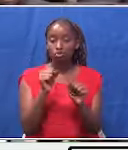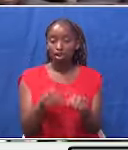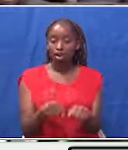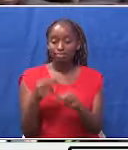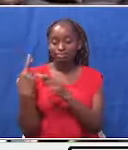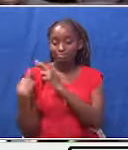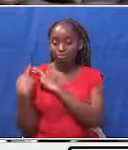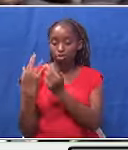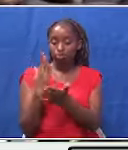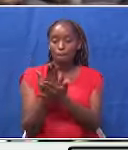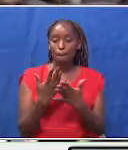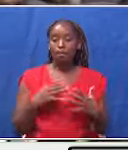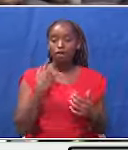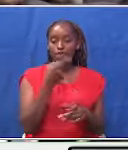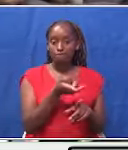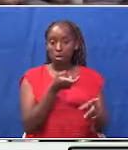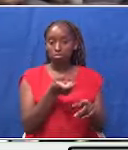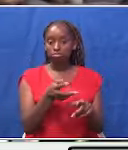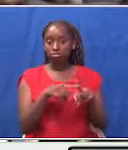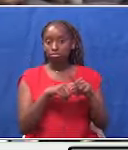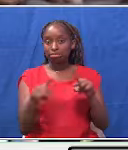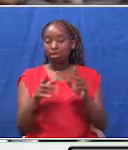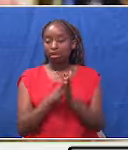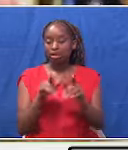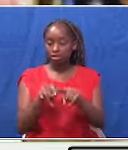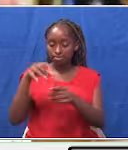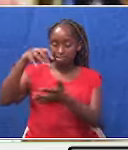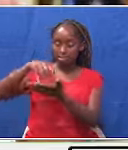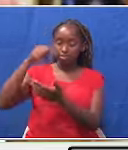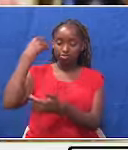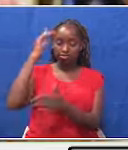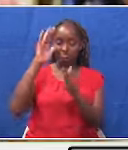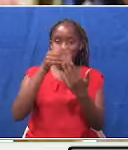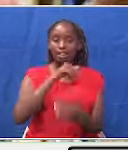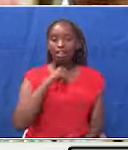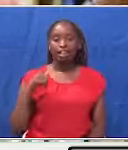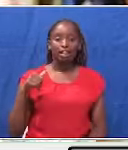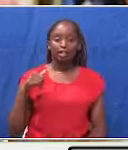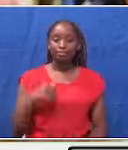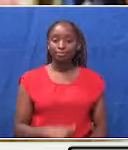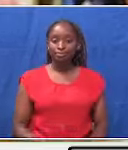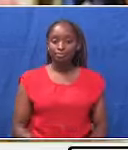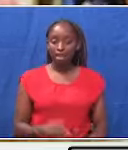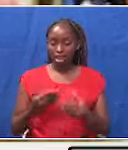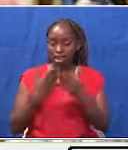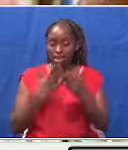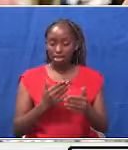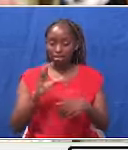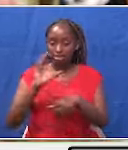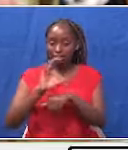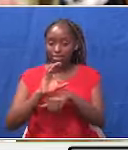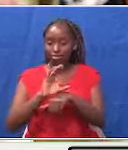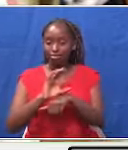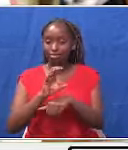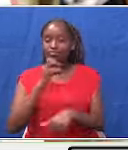kutoweka katika njia tatanishi na hata matukio ya mauaji. Viongozi wa kanisa, viongozi wa wazee, viongozi wa